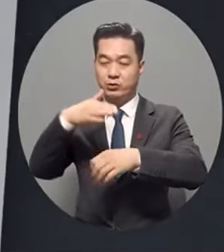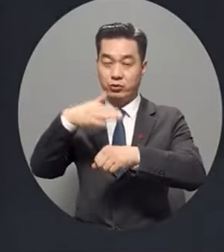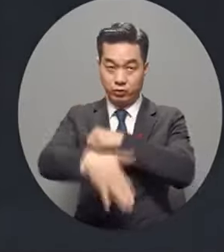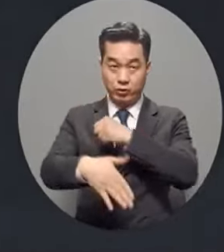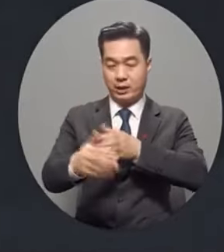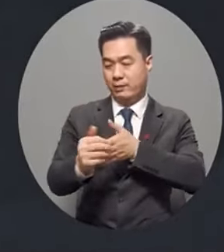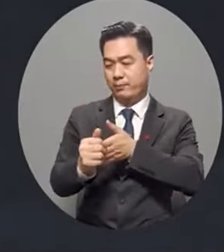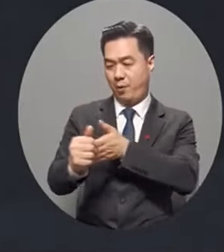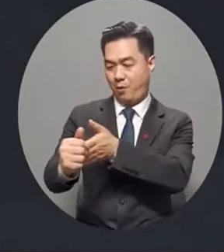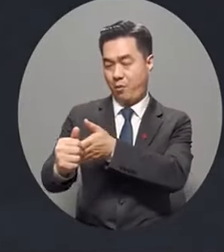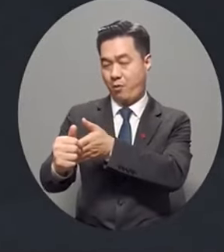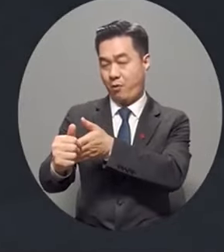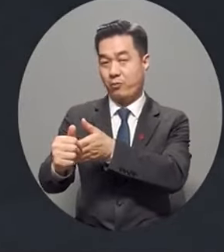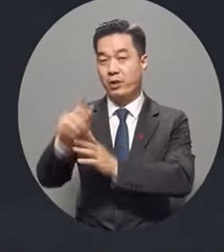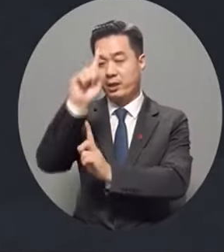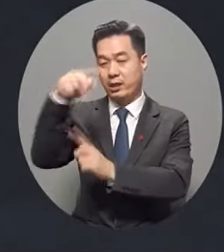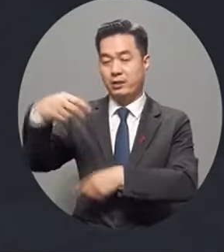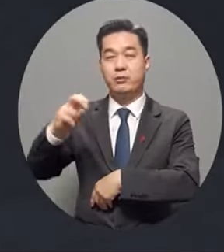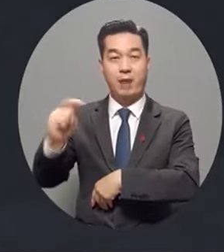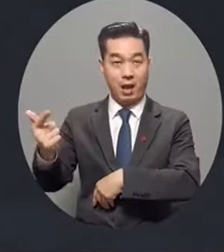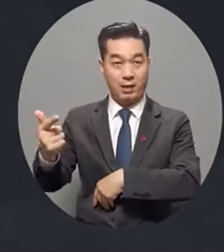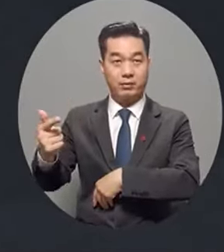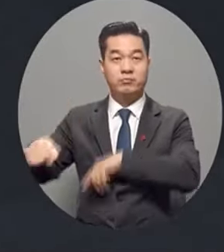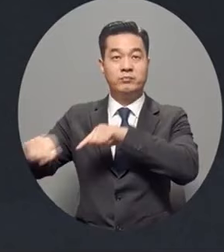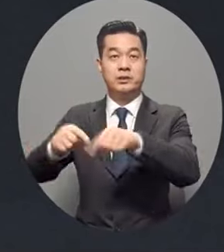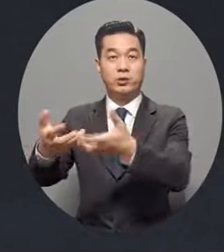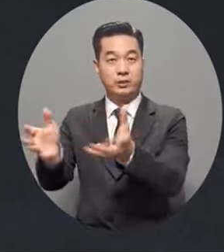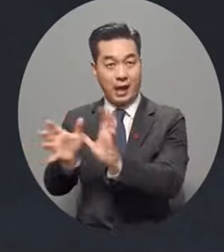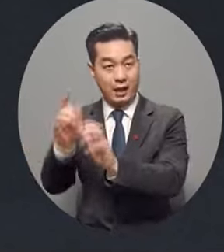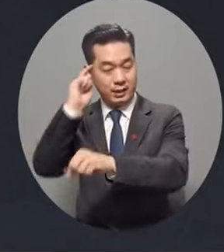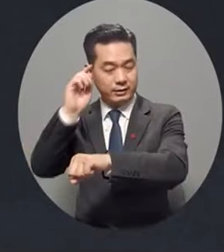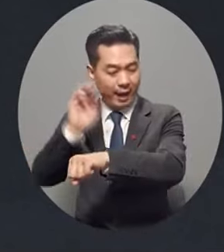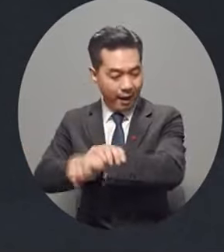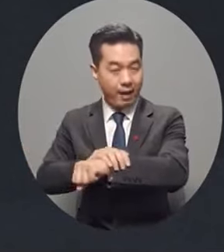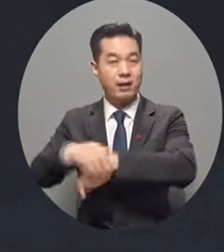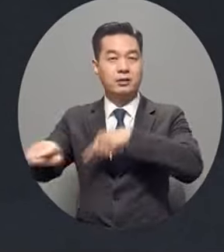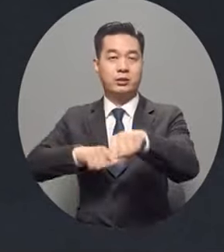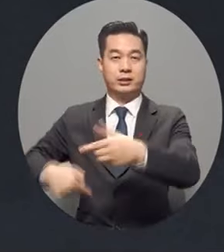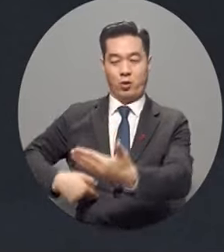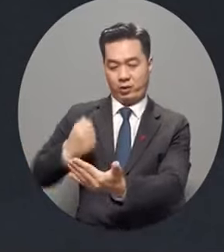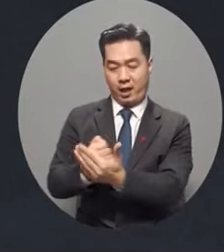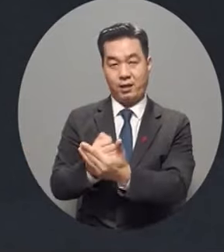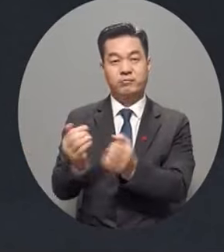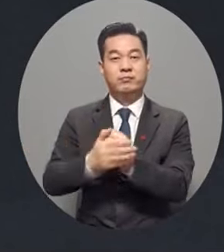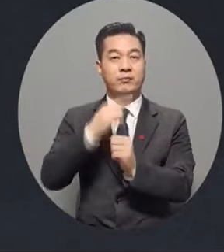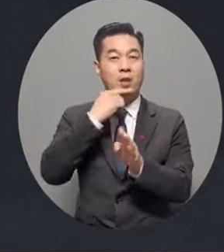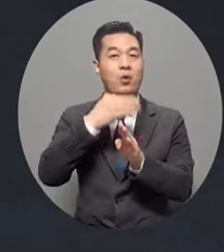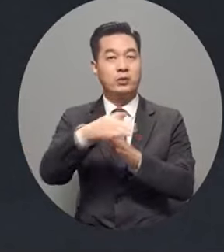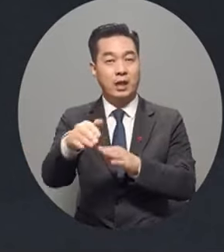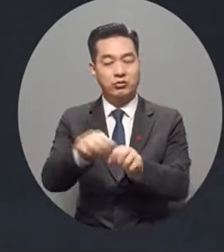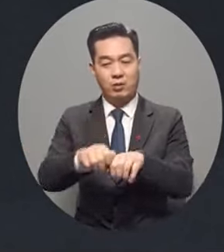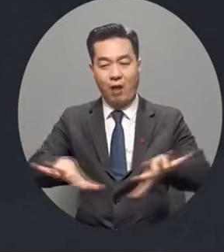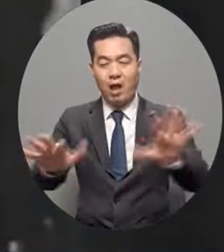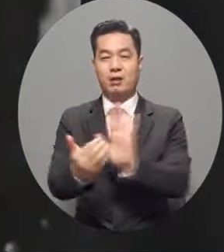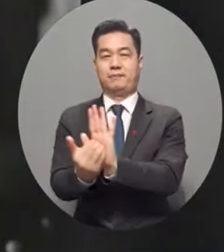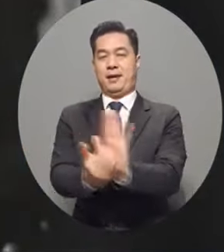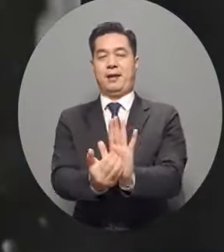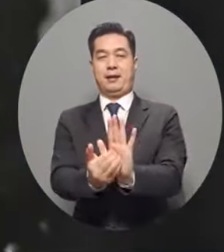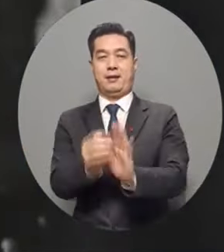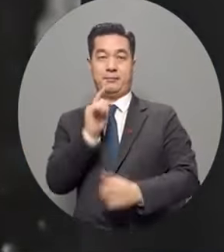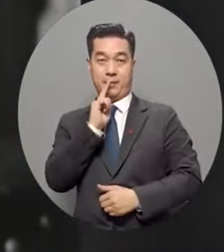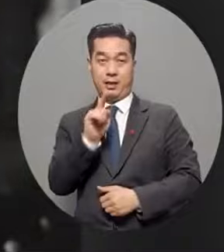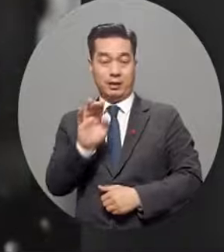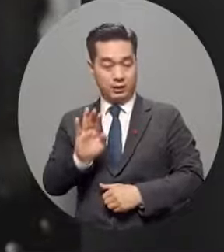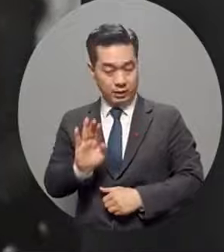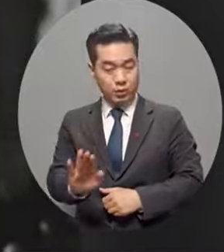이승만. 이승만을 비롯한 지도자들의 해안과 정치적 결단으로 공산주의 확산을 막았다고 평가합니다. 이후